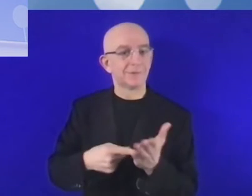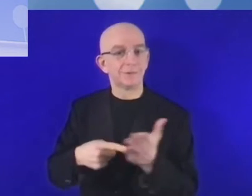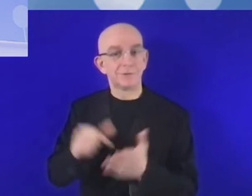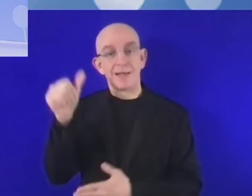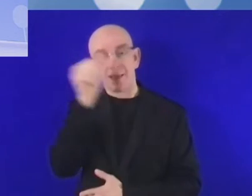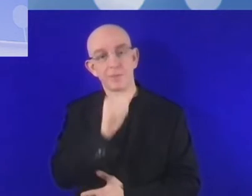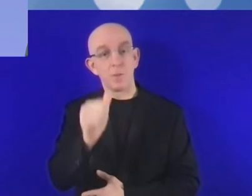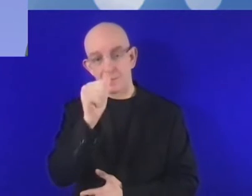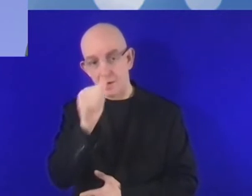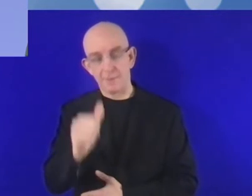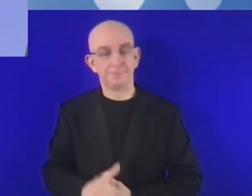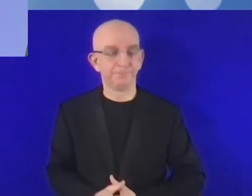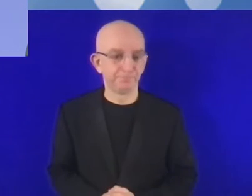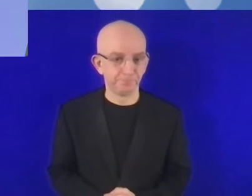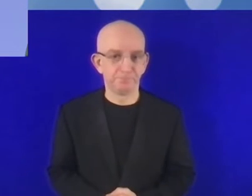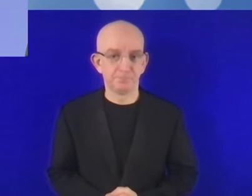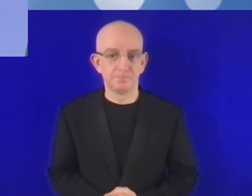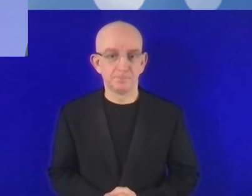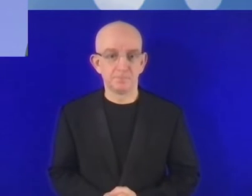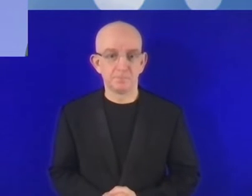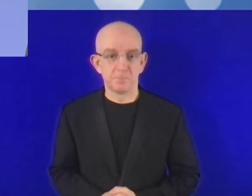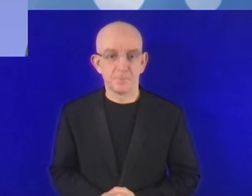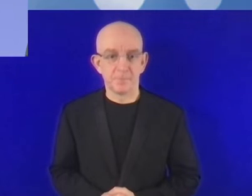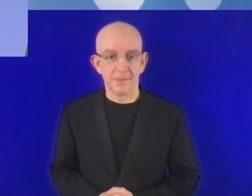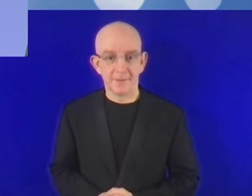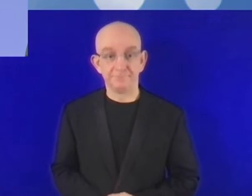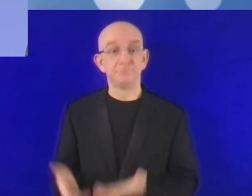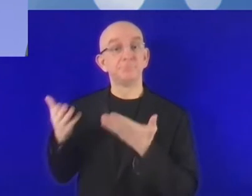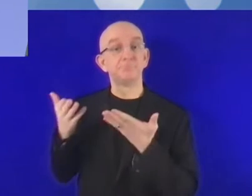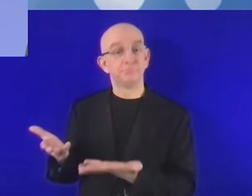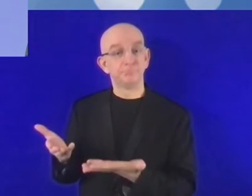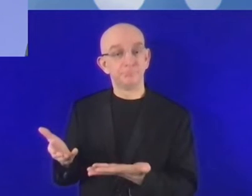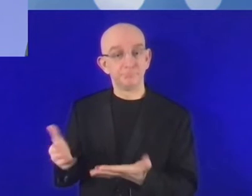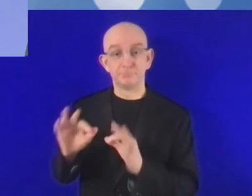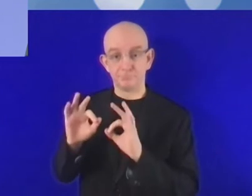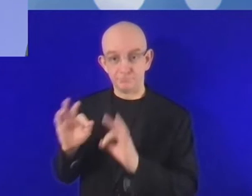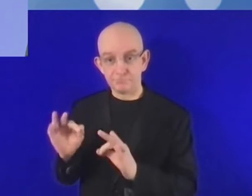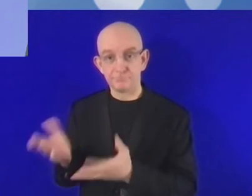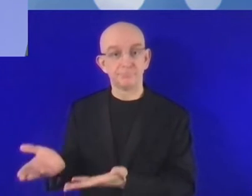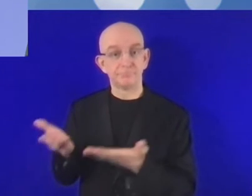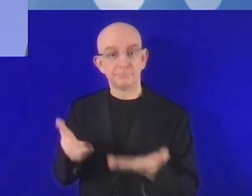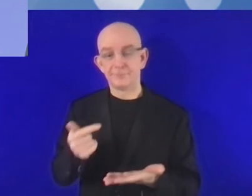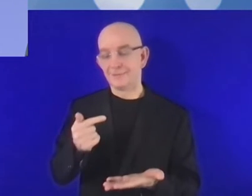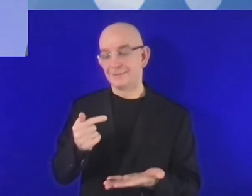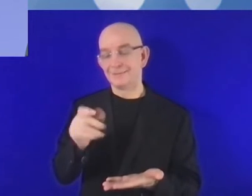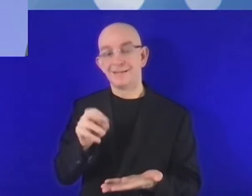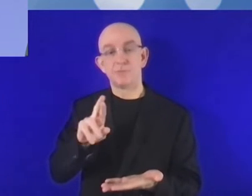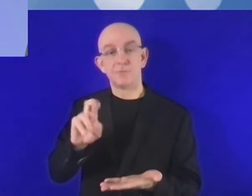Затем Тереса Червинская, вице-президент Европейского инвестиционного банка.